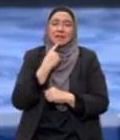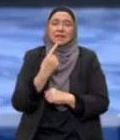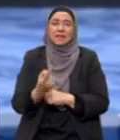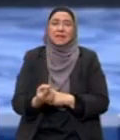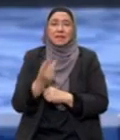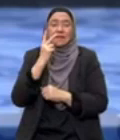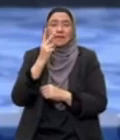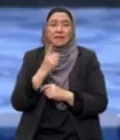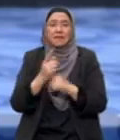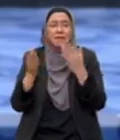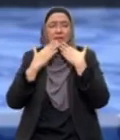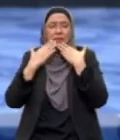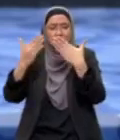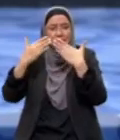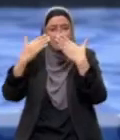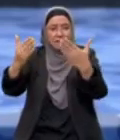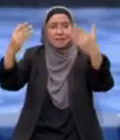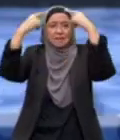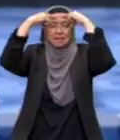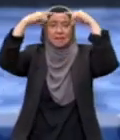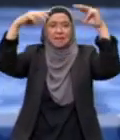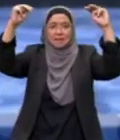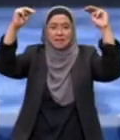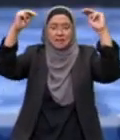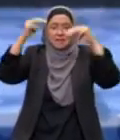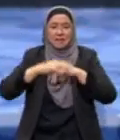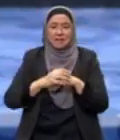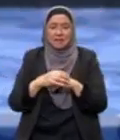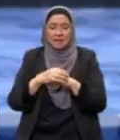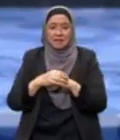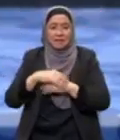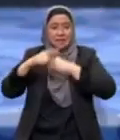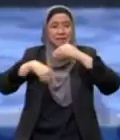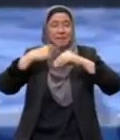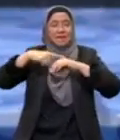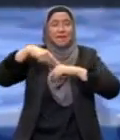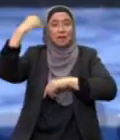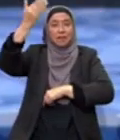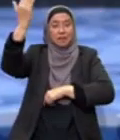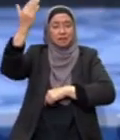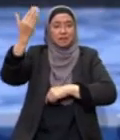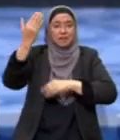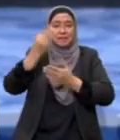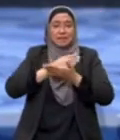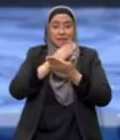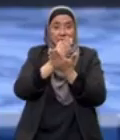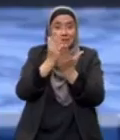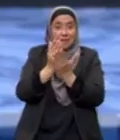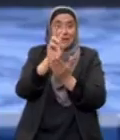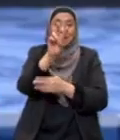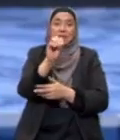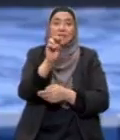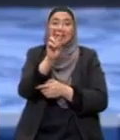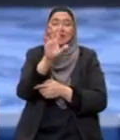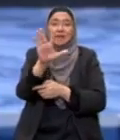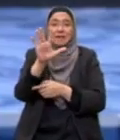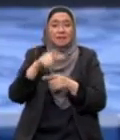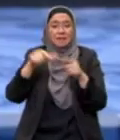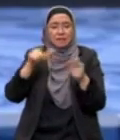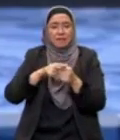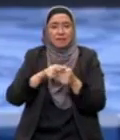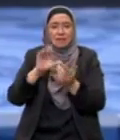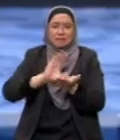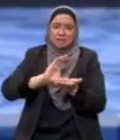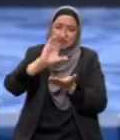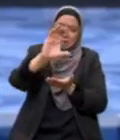ya berkenaan dengan pembentangan belanjawan 2025 di mana telah diperuntukkan ringaysia